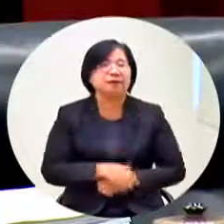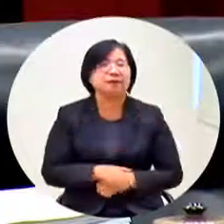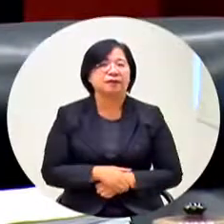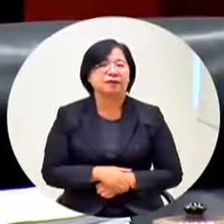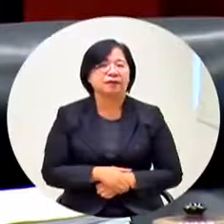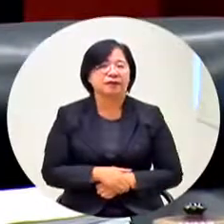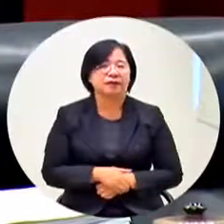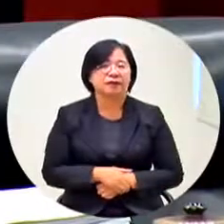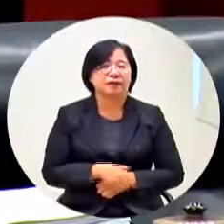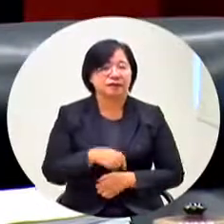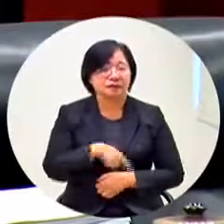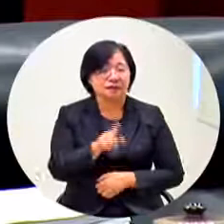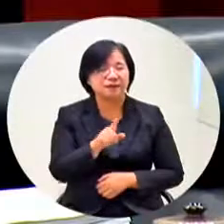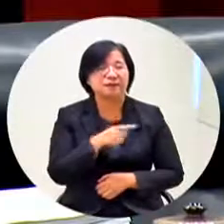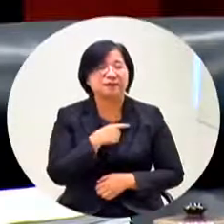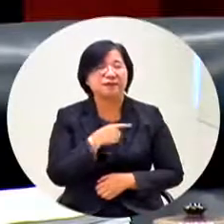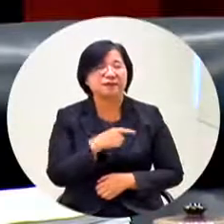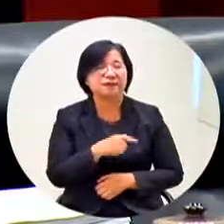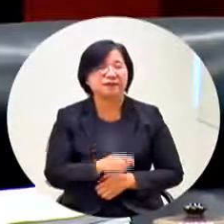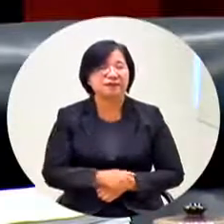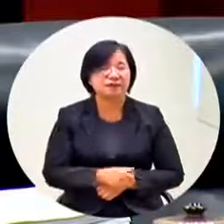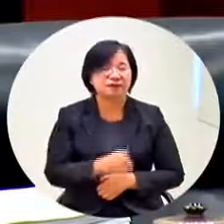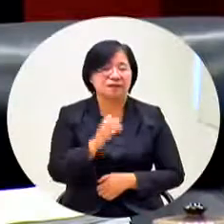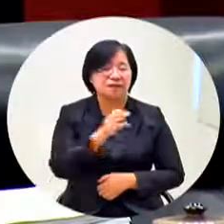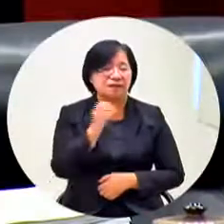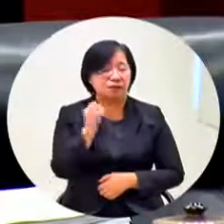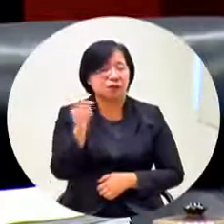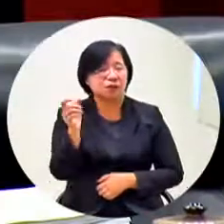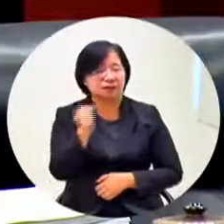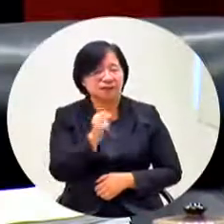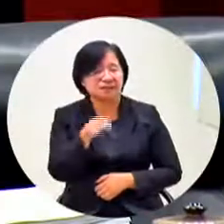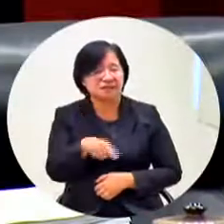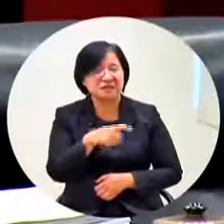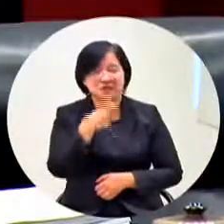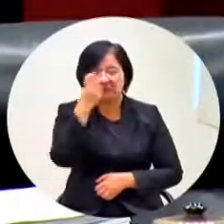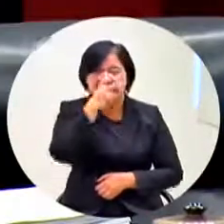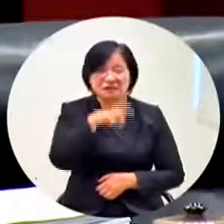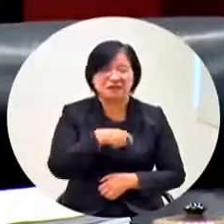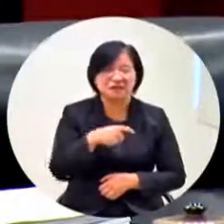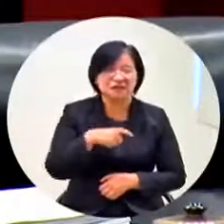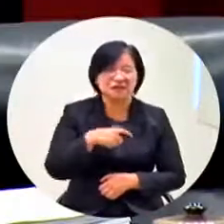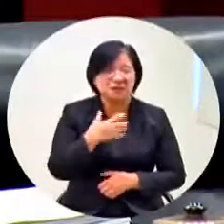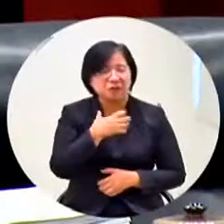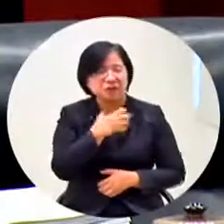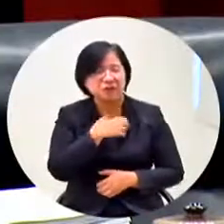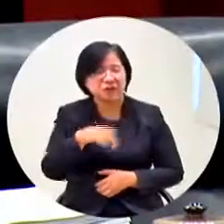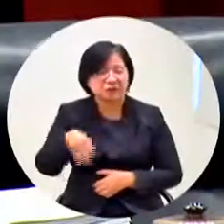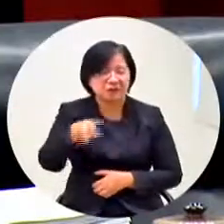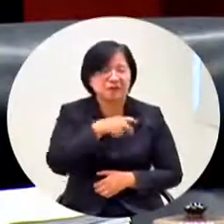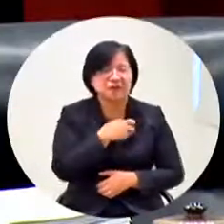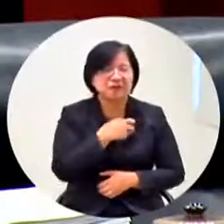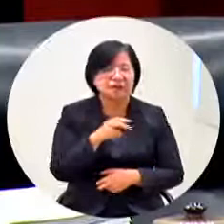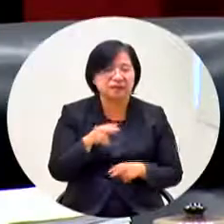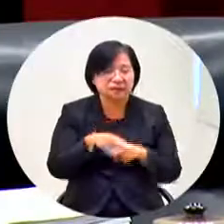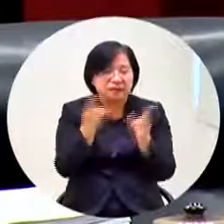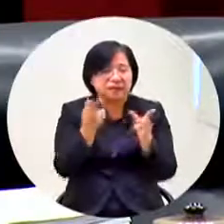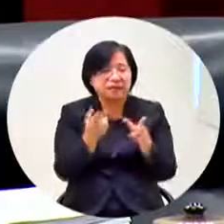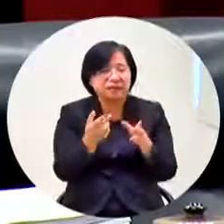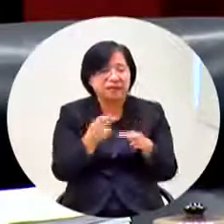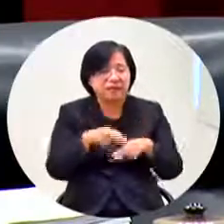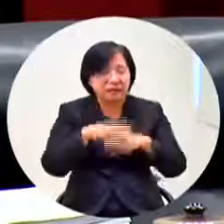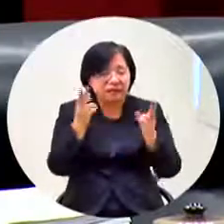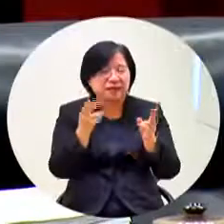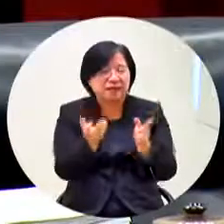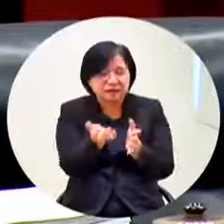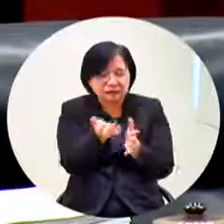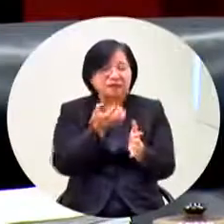去将这个 CNS 检验不出来的这些危险或动线的障碍能够在开放前做一个修正，免得到开